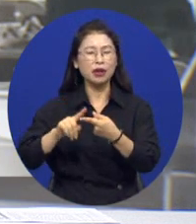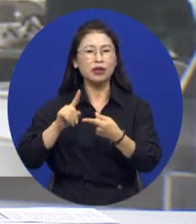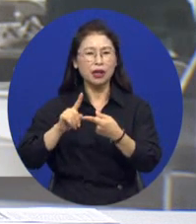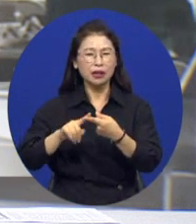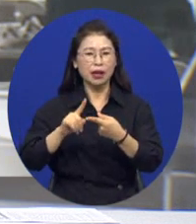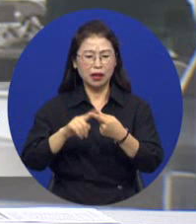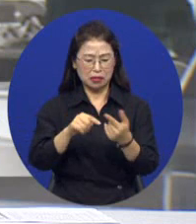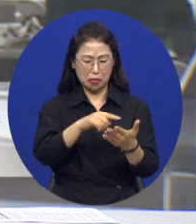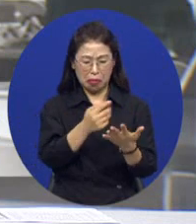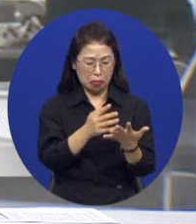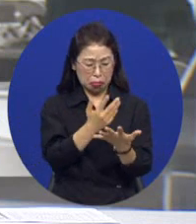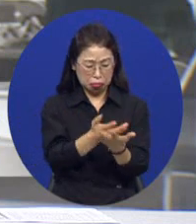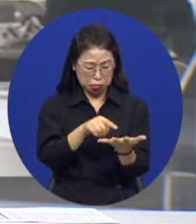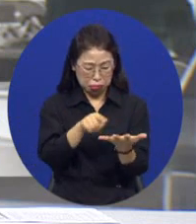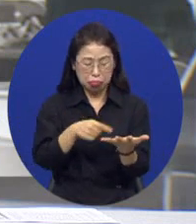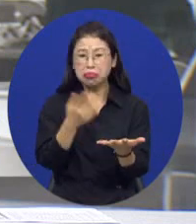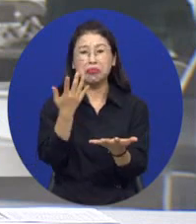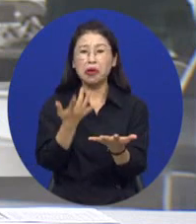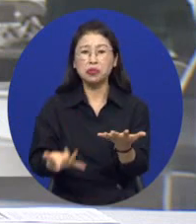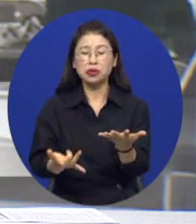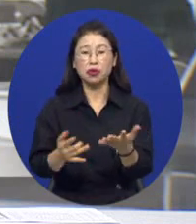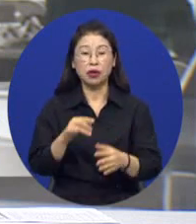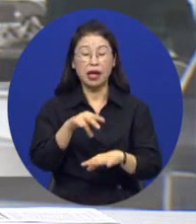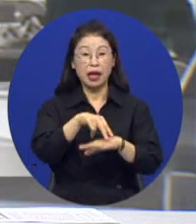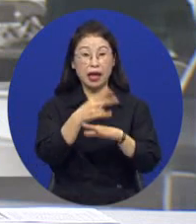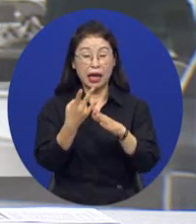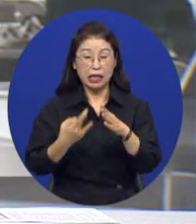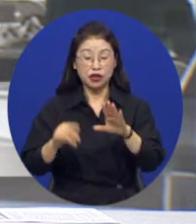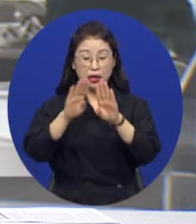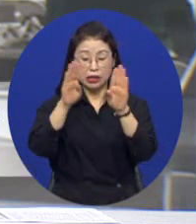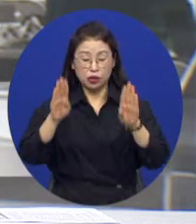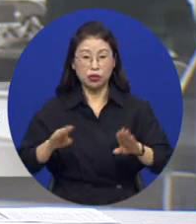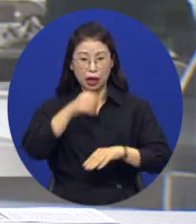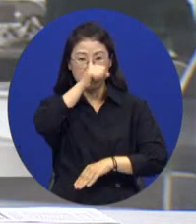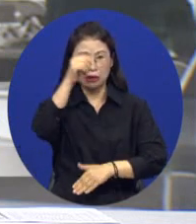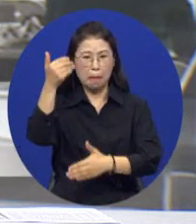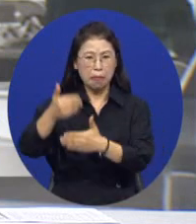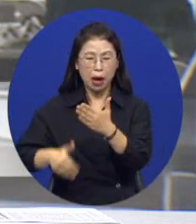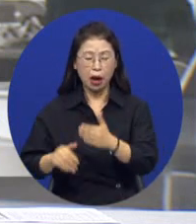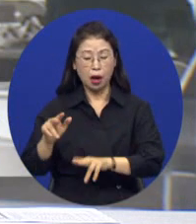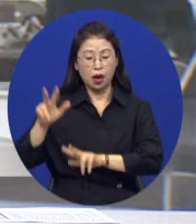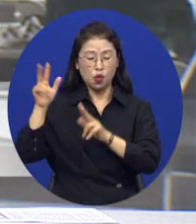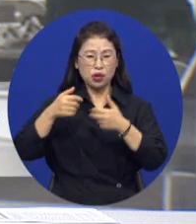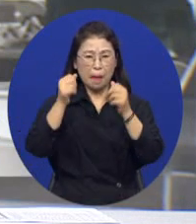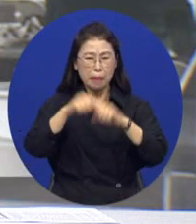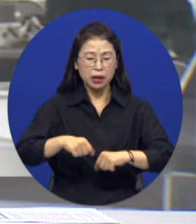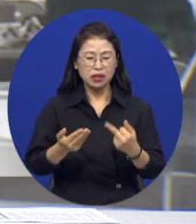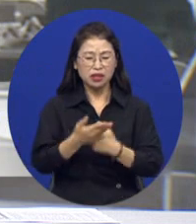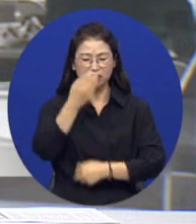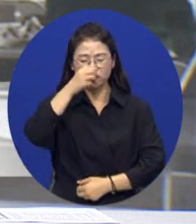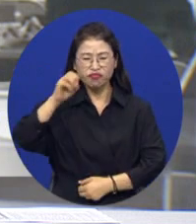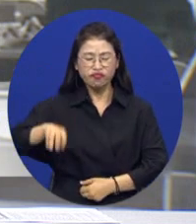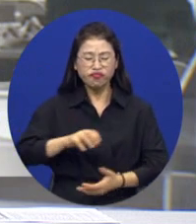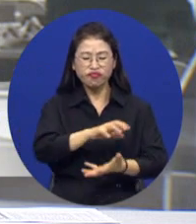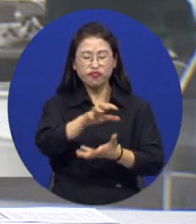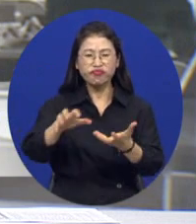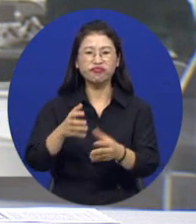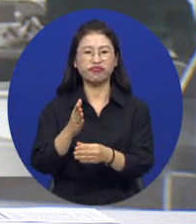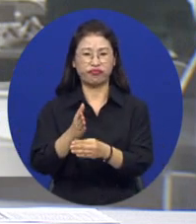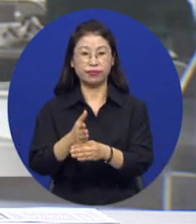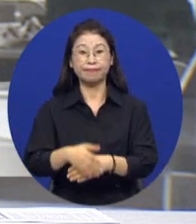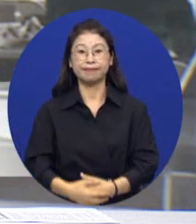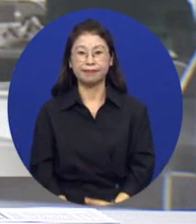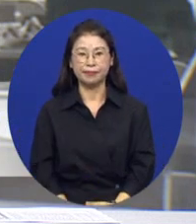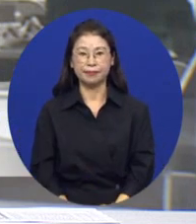결국 제외됐습니다. 해녀의 전당 예산 전액 삭감에 이어 공약 파기, 제주 홀대 논란이 일고